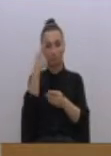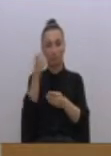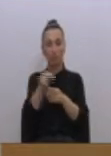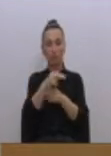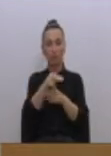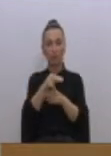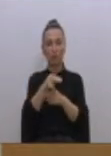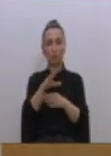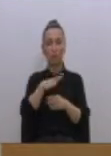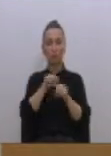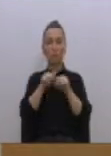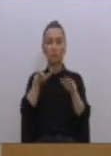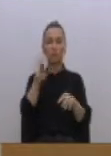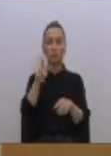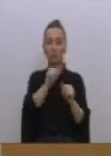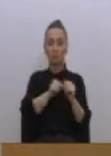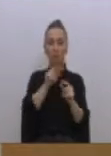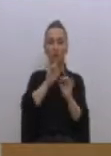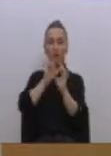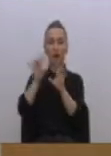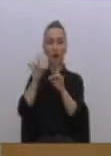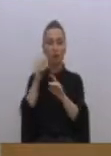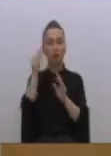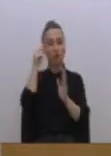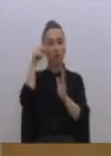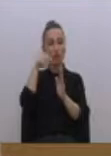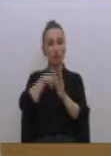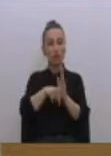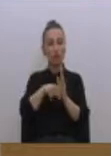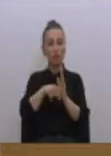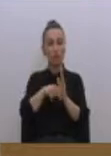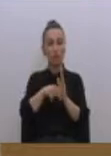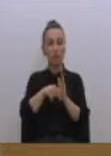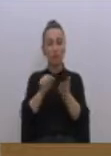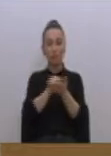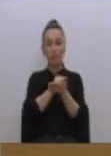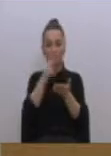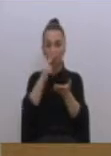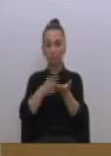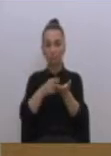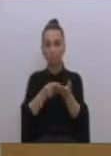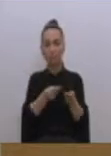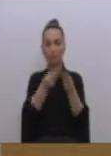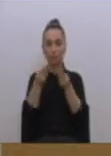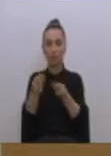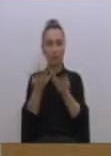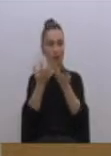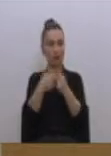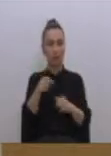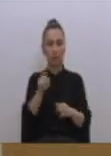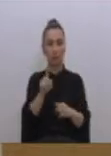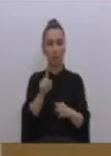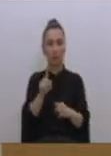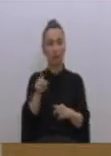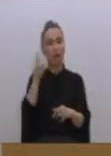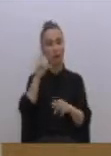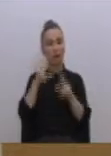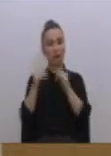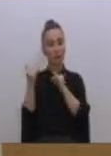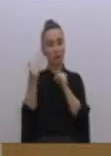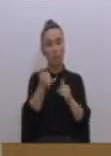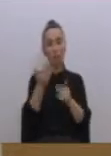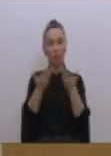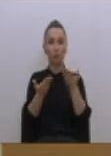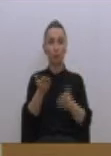რაღაცა მცდელობა რომ აეხსნათ შინაარსობრივი დასაბუთება მოეცათ ვიდრე თქვათ რაღაცის ავტომატურ რეჟიმში ითვალისწინებთ თუ